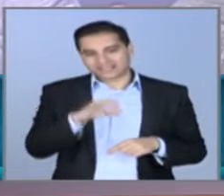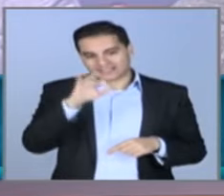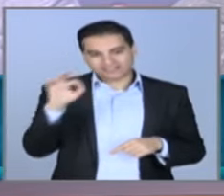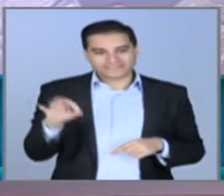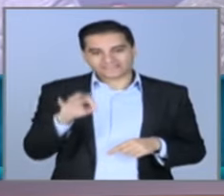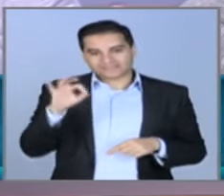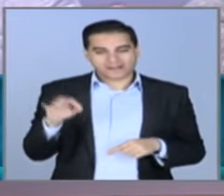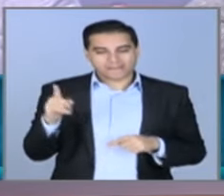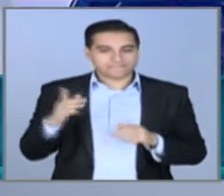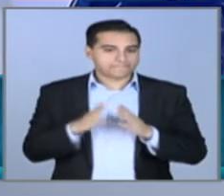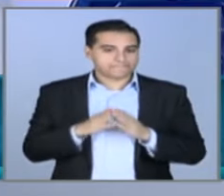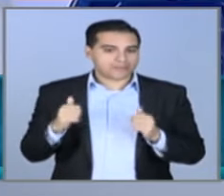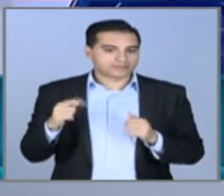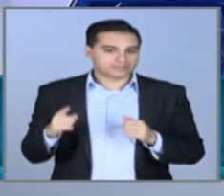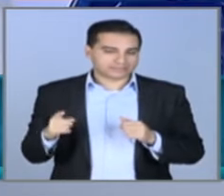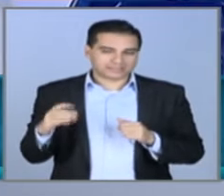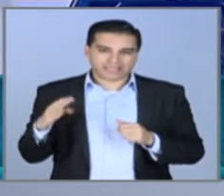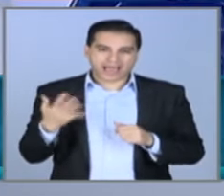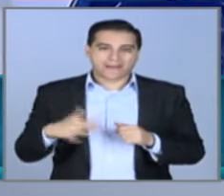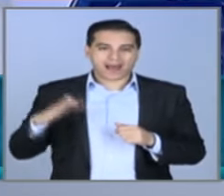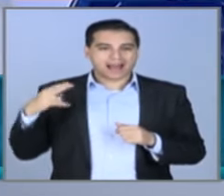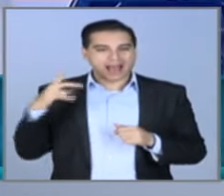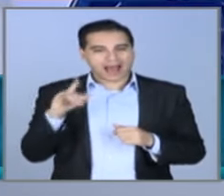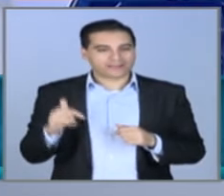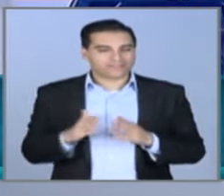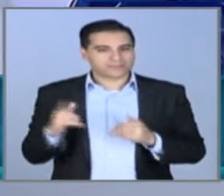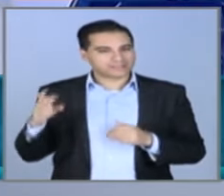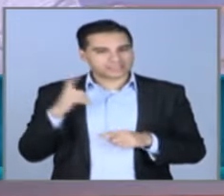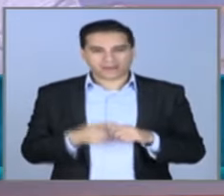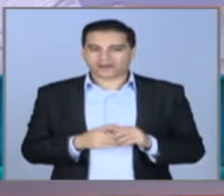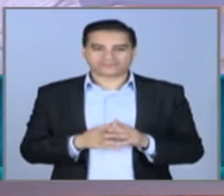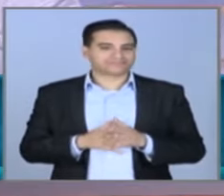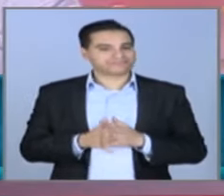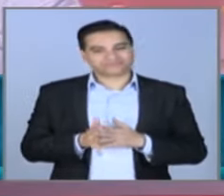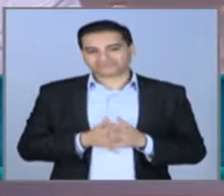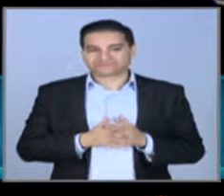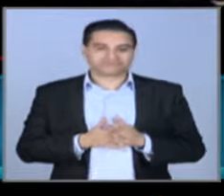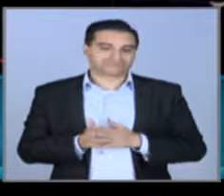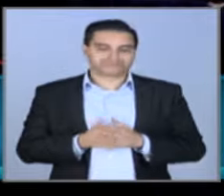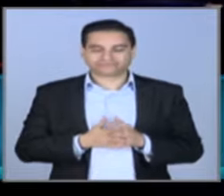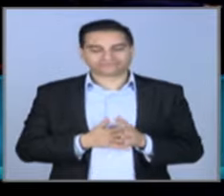نور إجابتك؟ مصر. جبل علي في مصر؟ إجابة خاطئة.